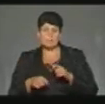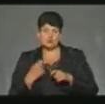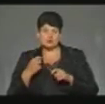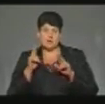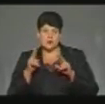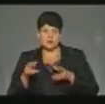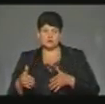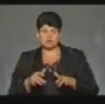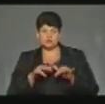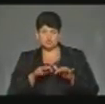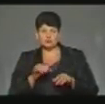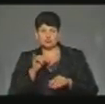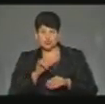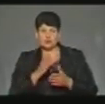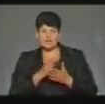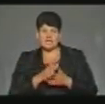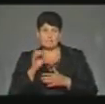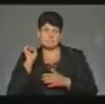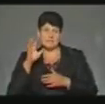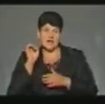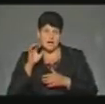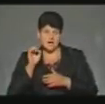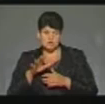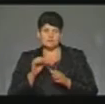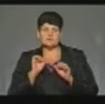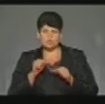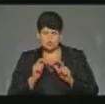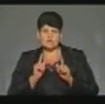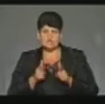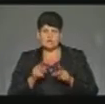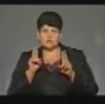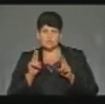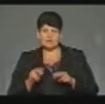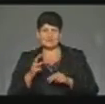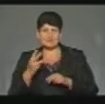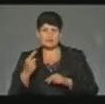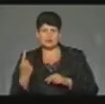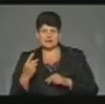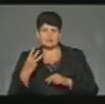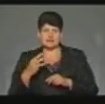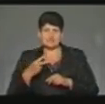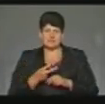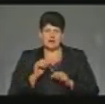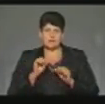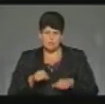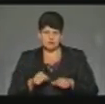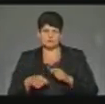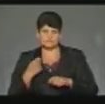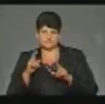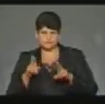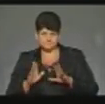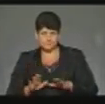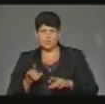є мигаючий, він має, може, згідно правил 3.1.3.2, він може відступати від деяких правил. В